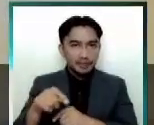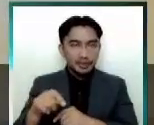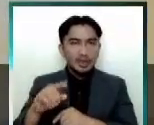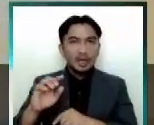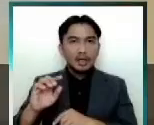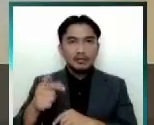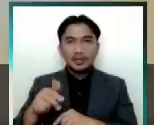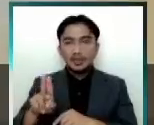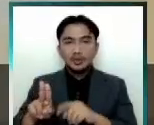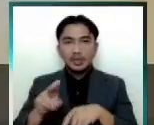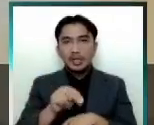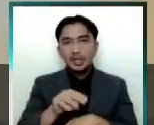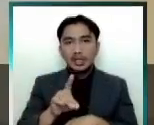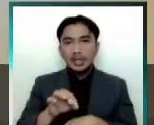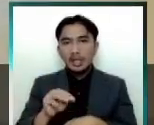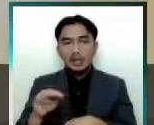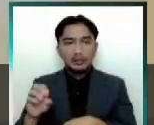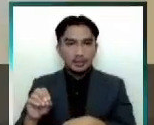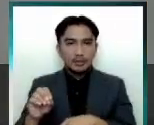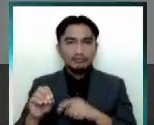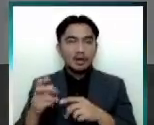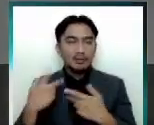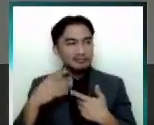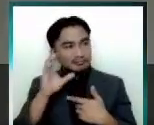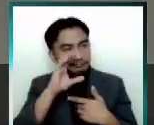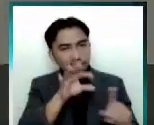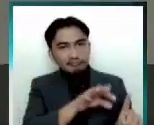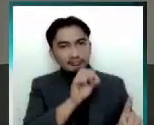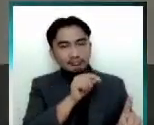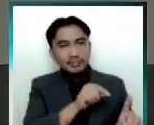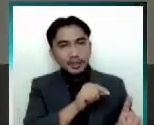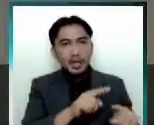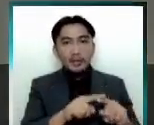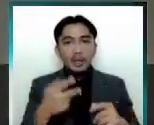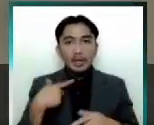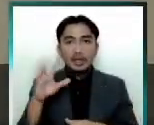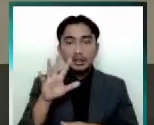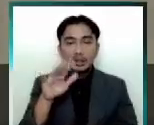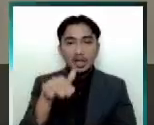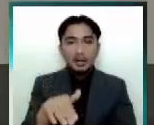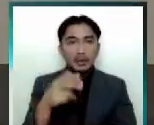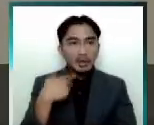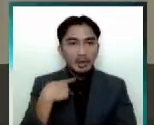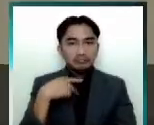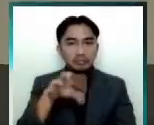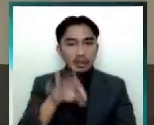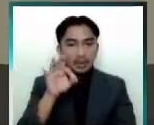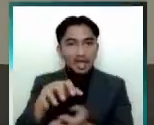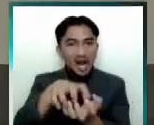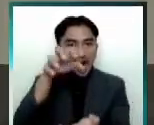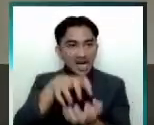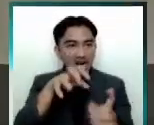Risk Reduction and Management Office. Bandang alas 5 ng hapon kahapon, nang muling nakita ang buhaya, nasakmal pa umano